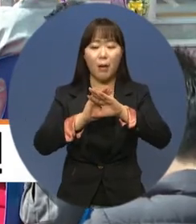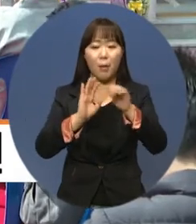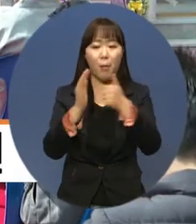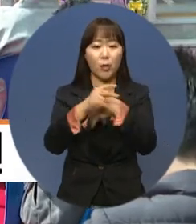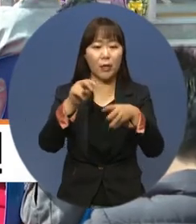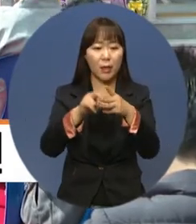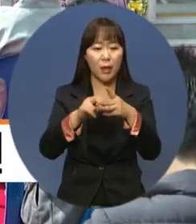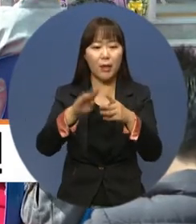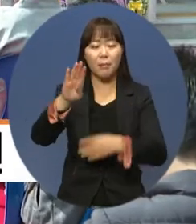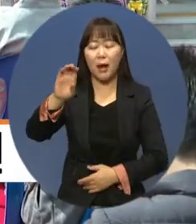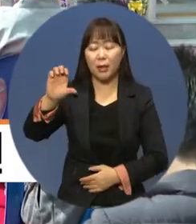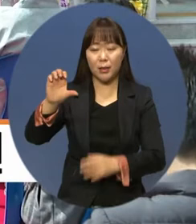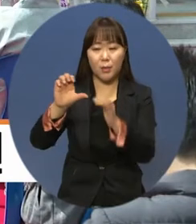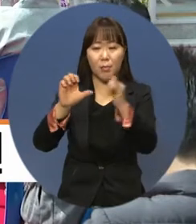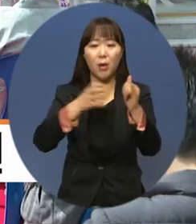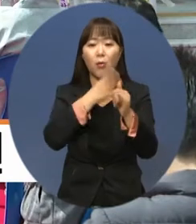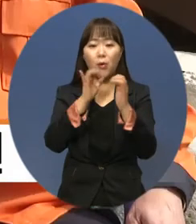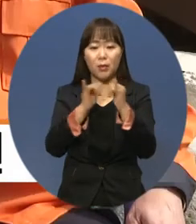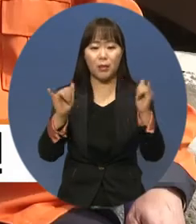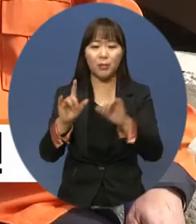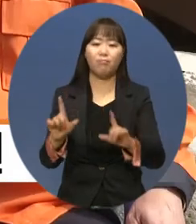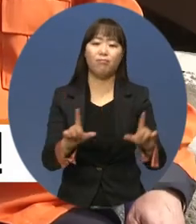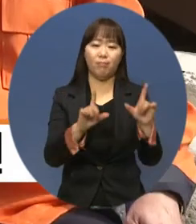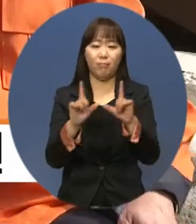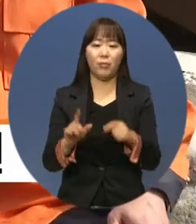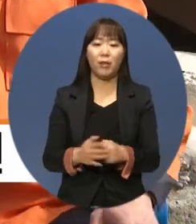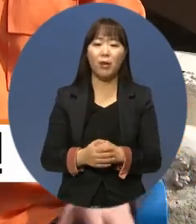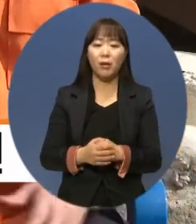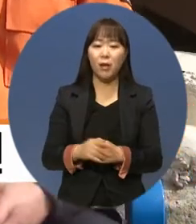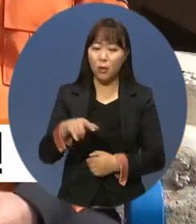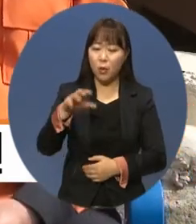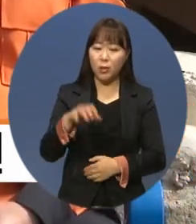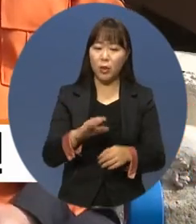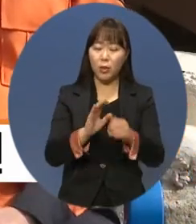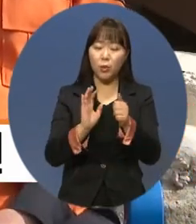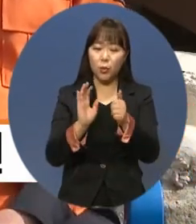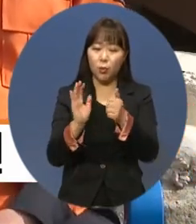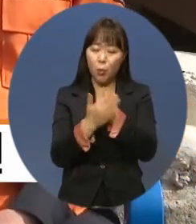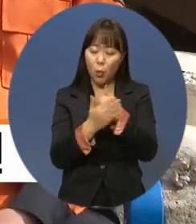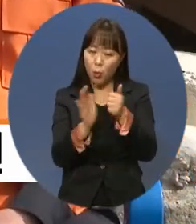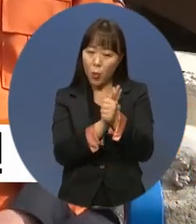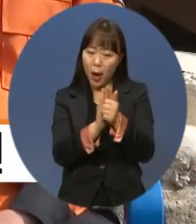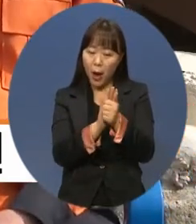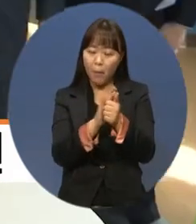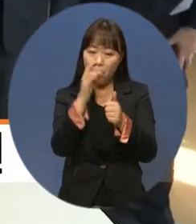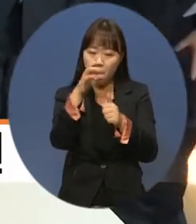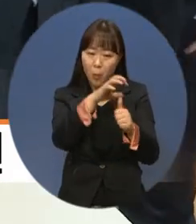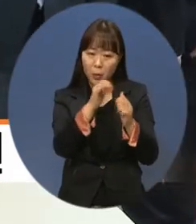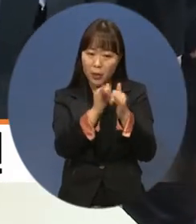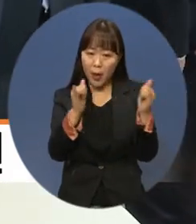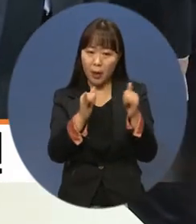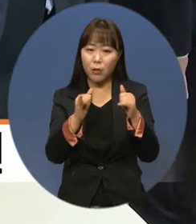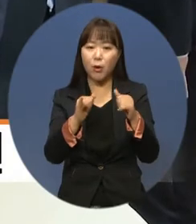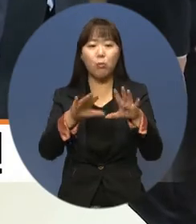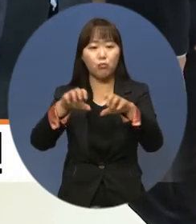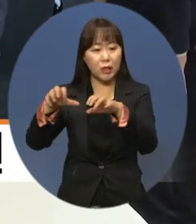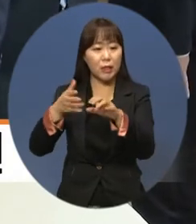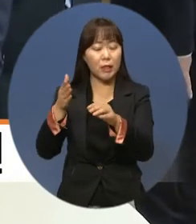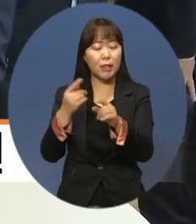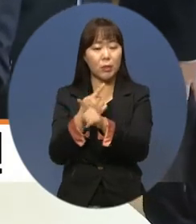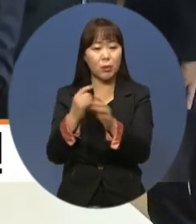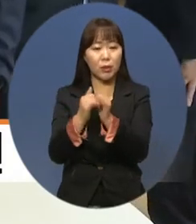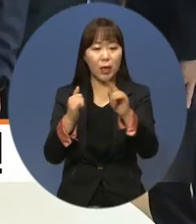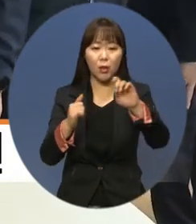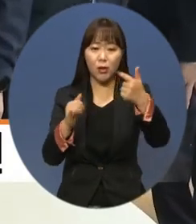5명의 노인이 생활하게 됩니다 이고 센터에서는 요양보호사 와 물리치료사 뎅 16명의 전문 인력이